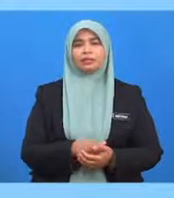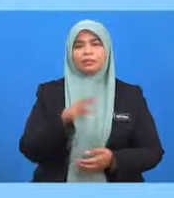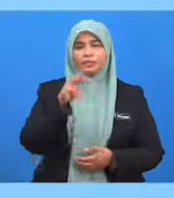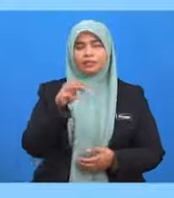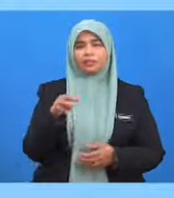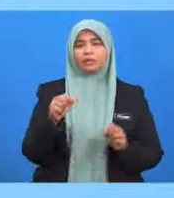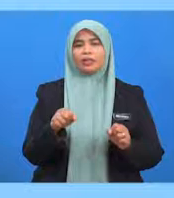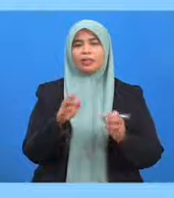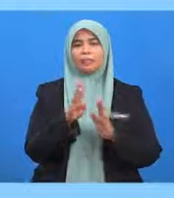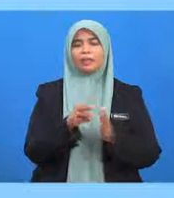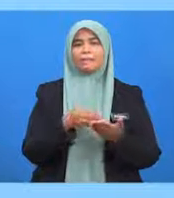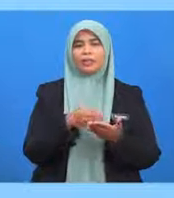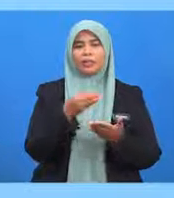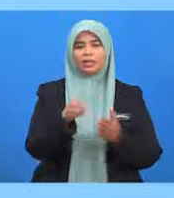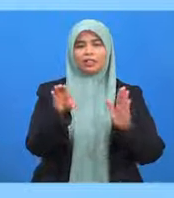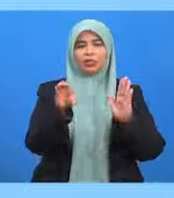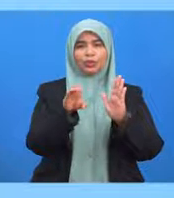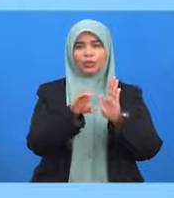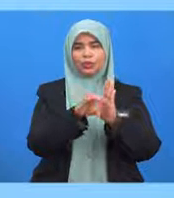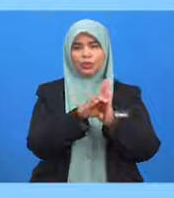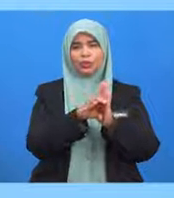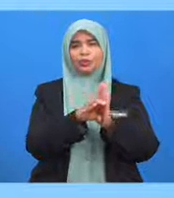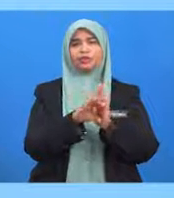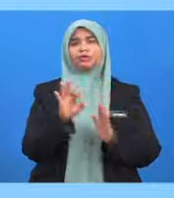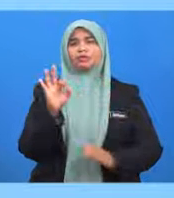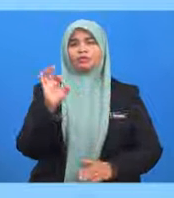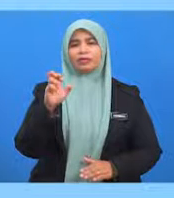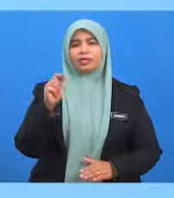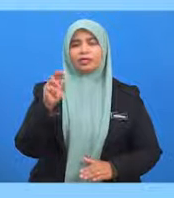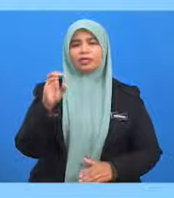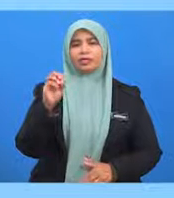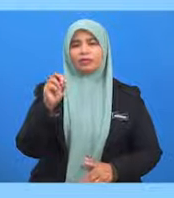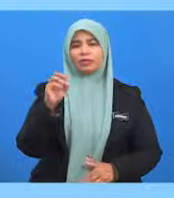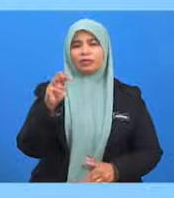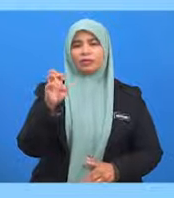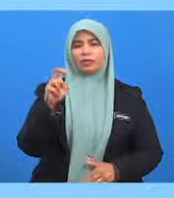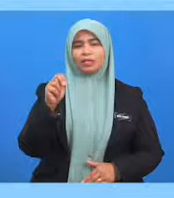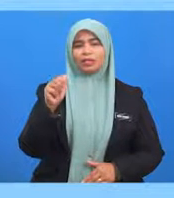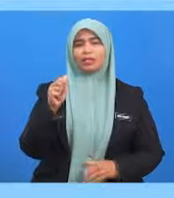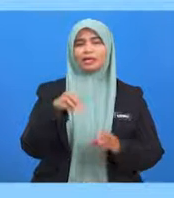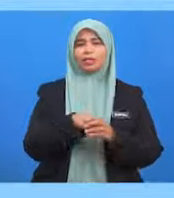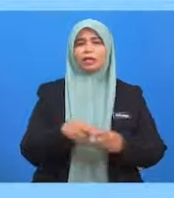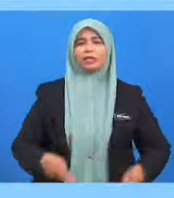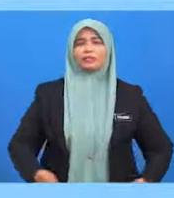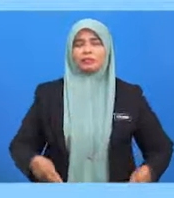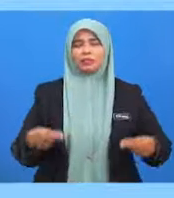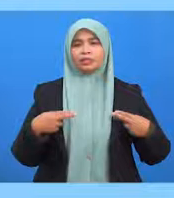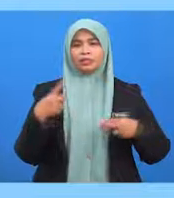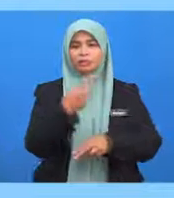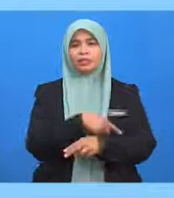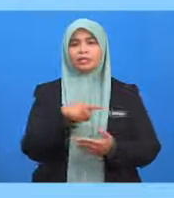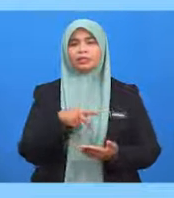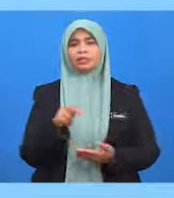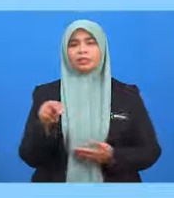murid boleh memberi contoh fenomena dalam kehidupan harian yang